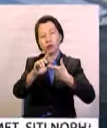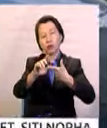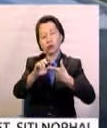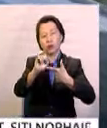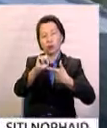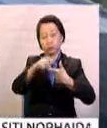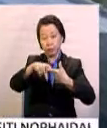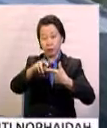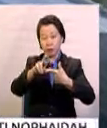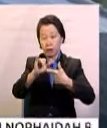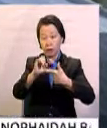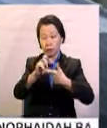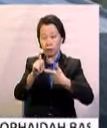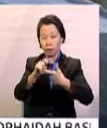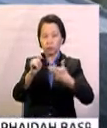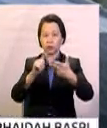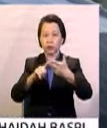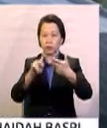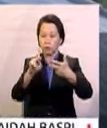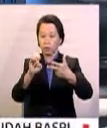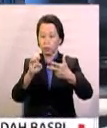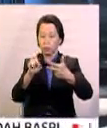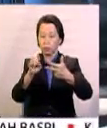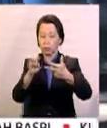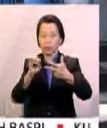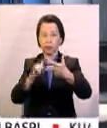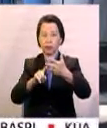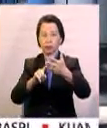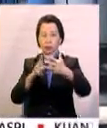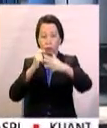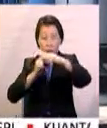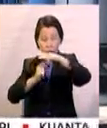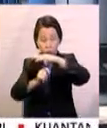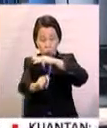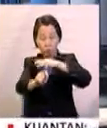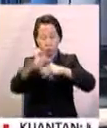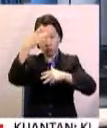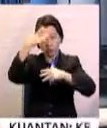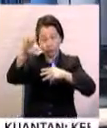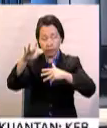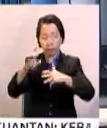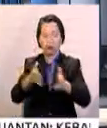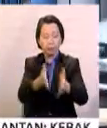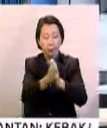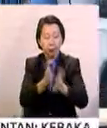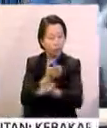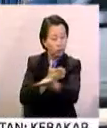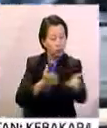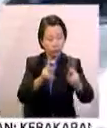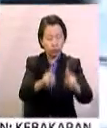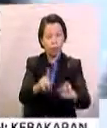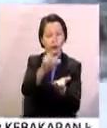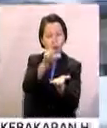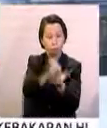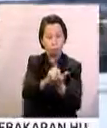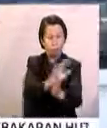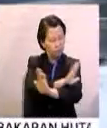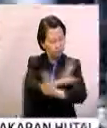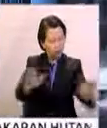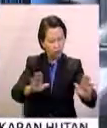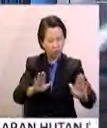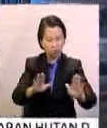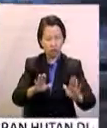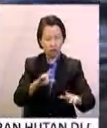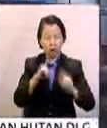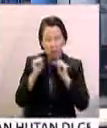Barat Sprint, lebuh raya Shah Alam Kesas dan Terowong Smart. Dalam masa sama, beliau meminta semua pihak termasuk media agar tidak membuat